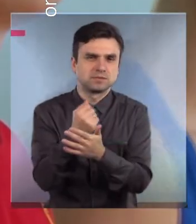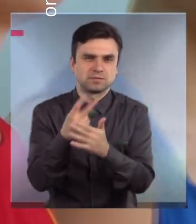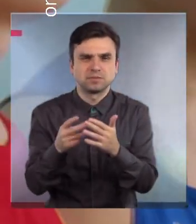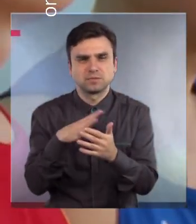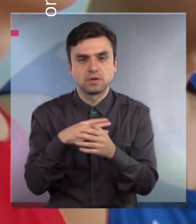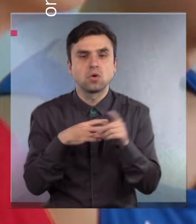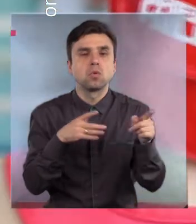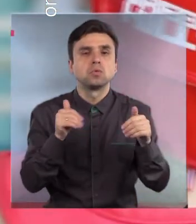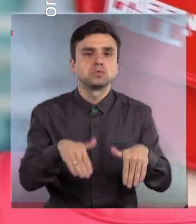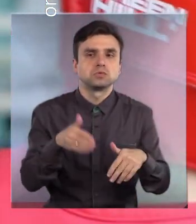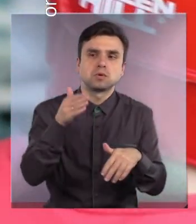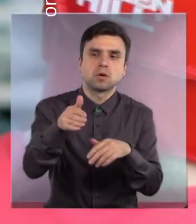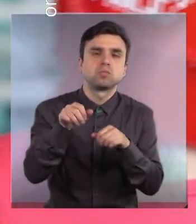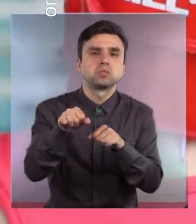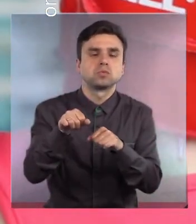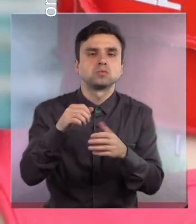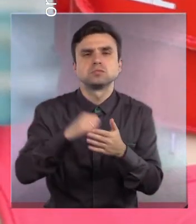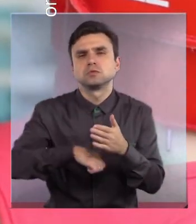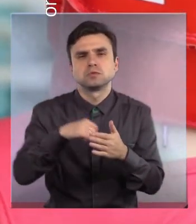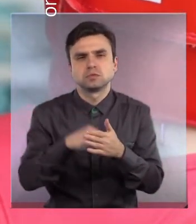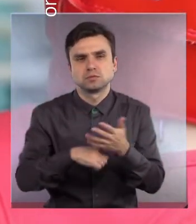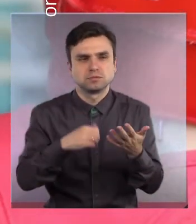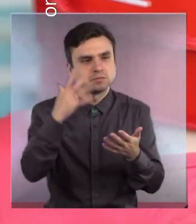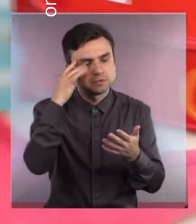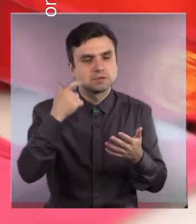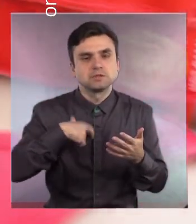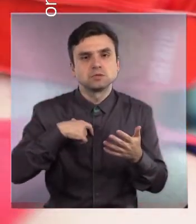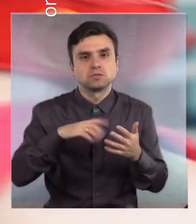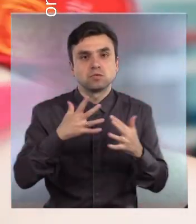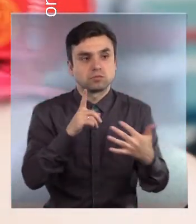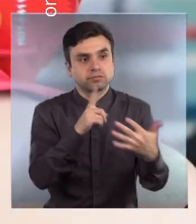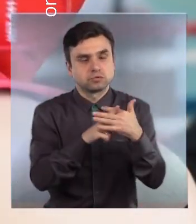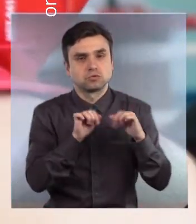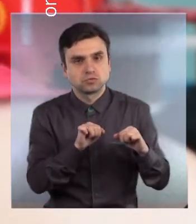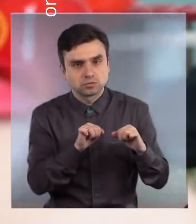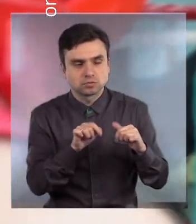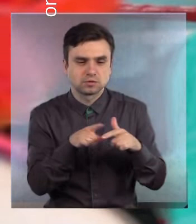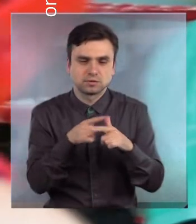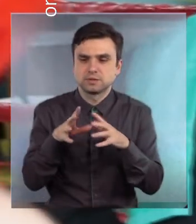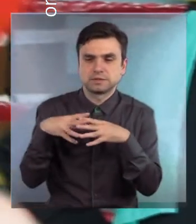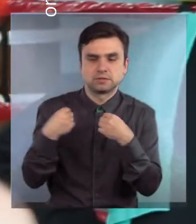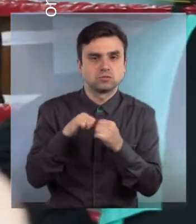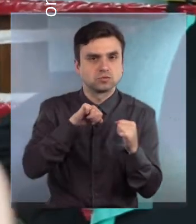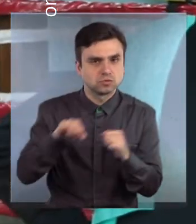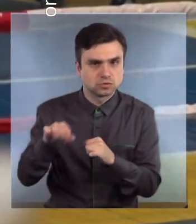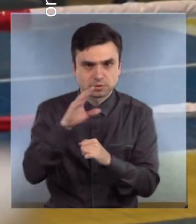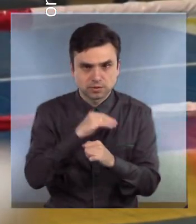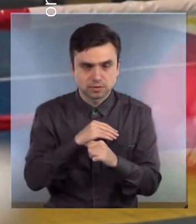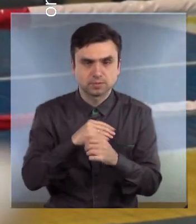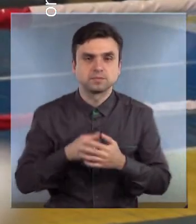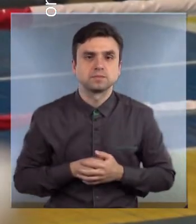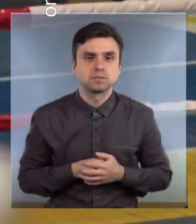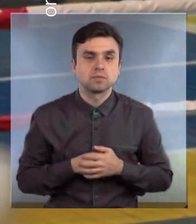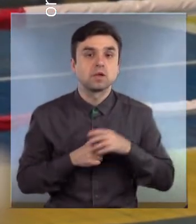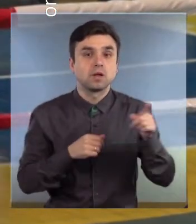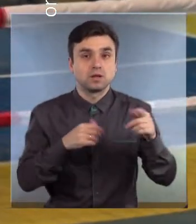турнірі пам'яті Віталія Жури юний спортсмен програв, але для нього це стало додатковим стимулом займатися ще старанніше, аби у подальшому